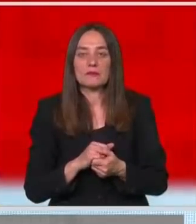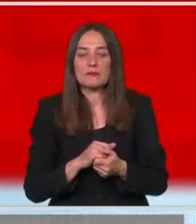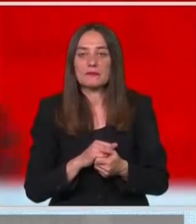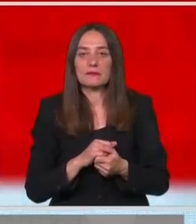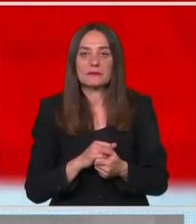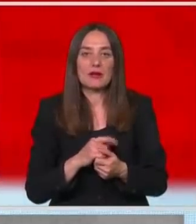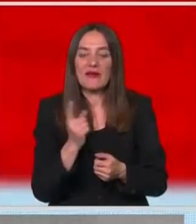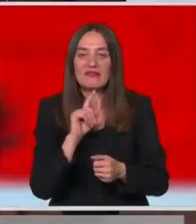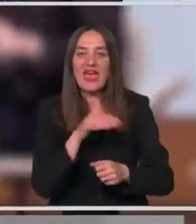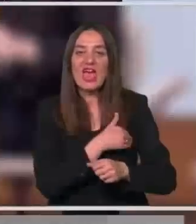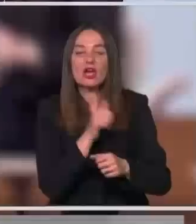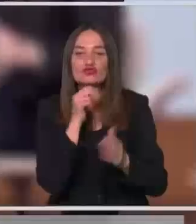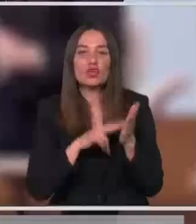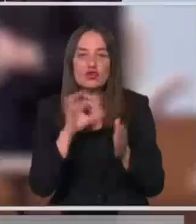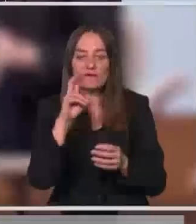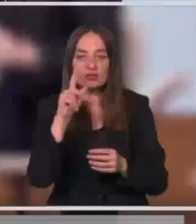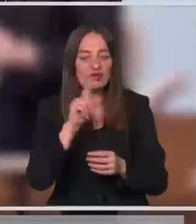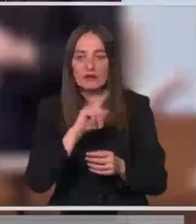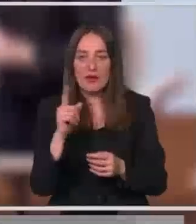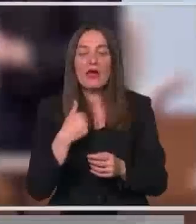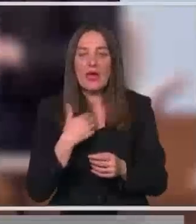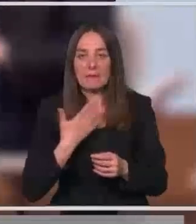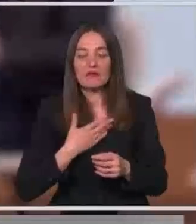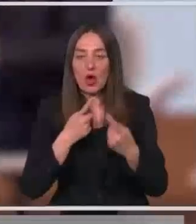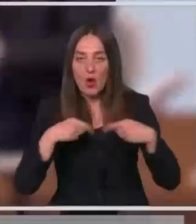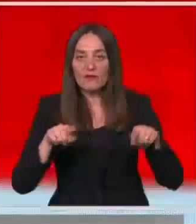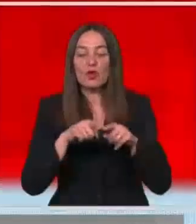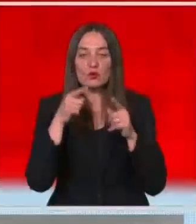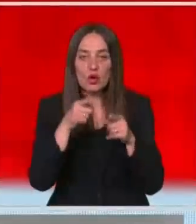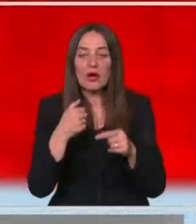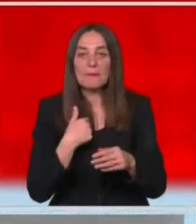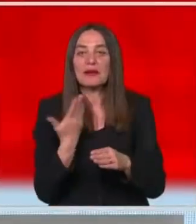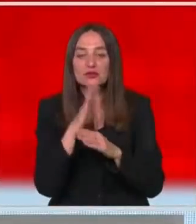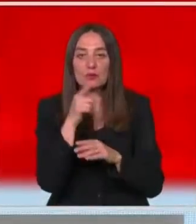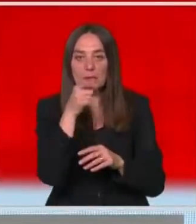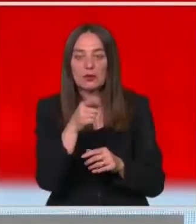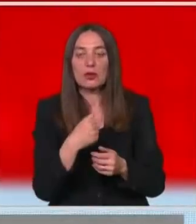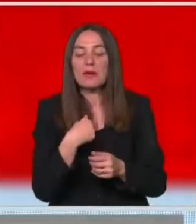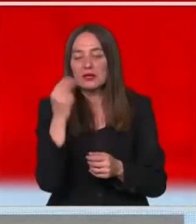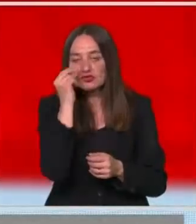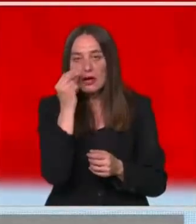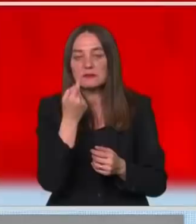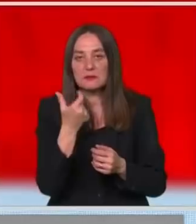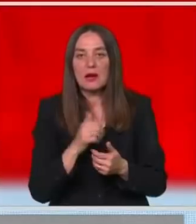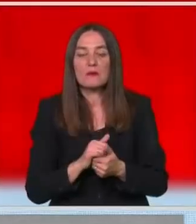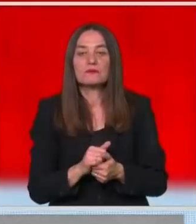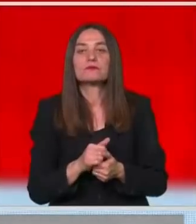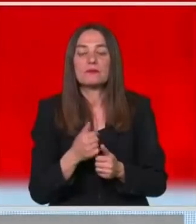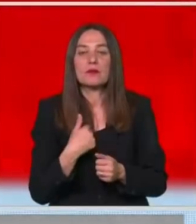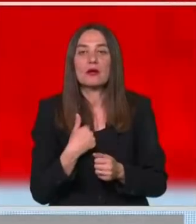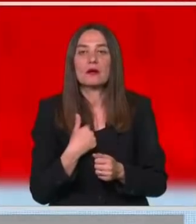Đinović. Znači, mada voleo bi da u okviru toga pristupimo tome, znači... Šalim se ja. Da pristupimo tome,